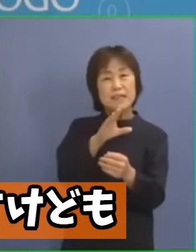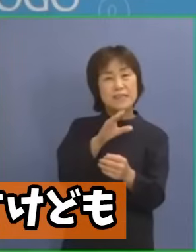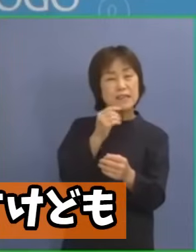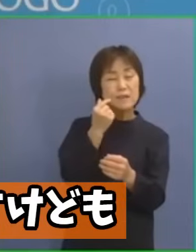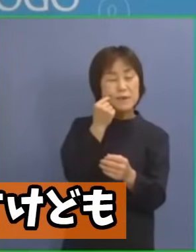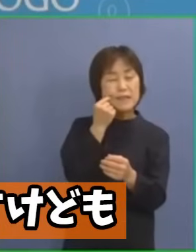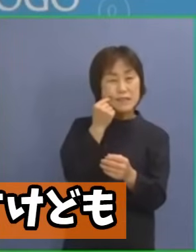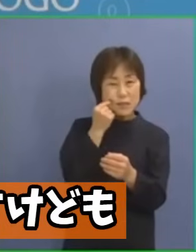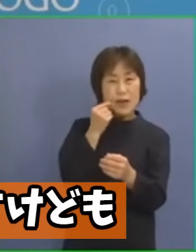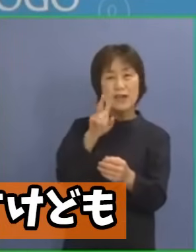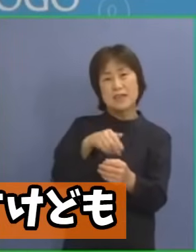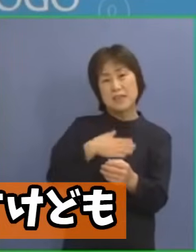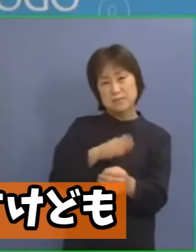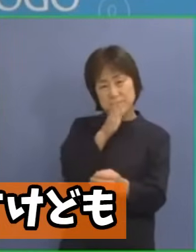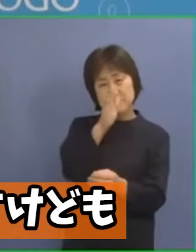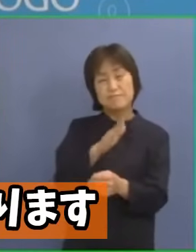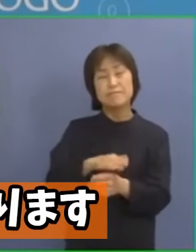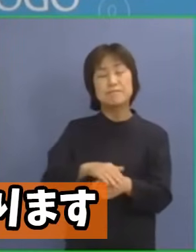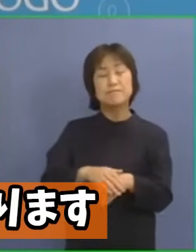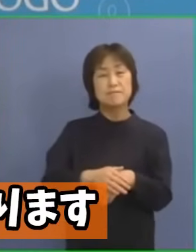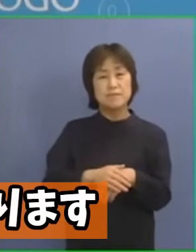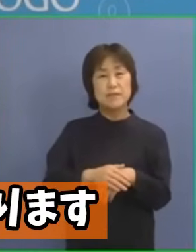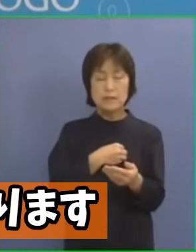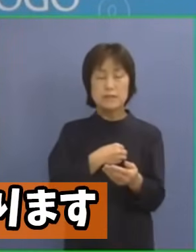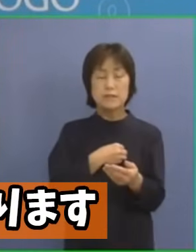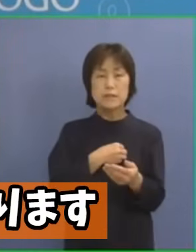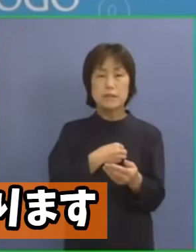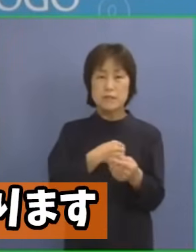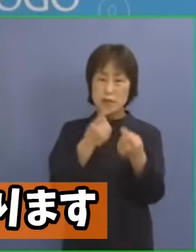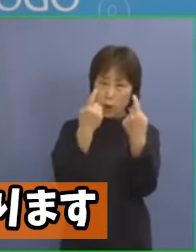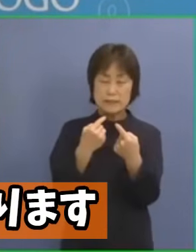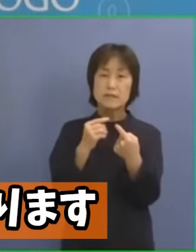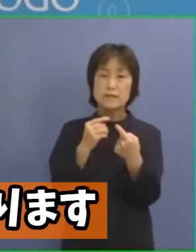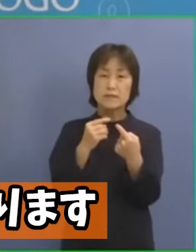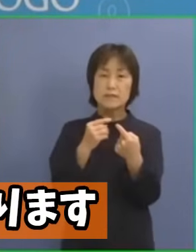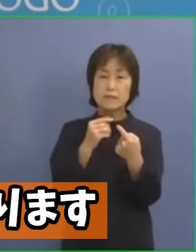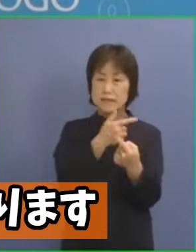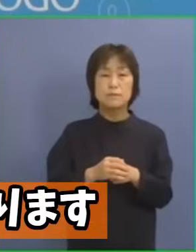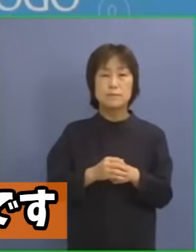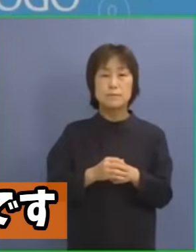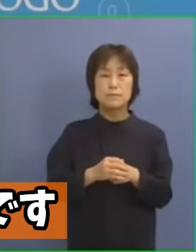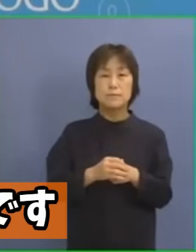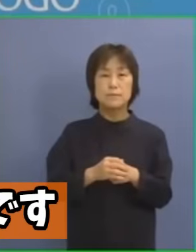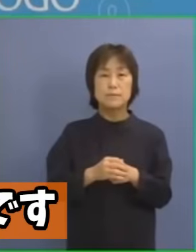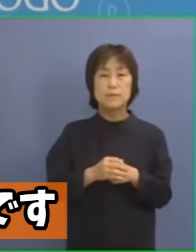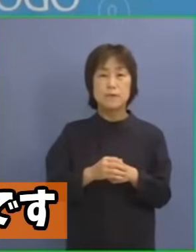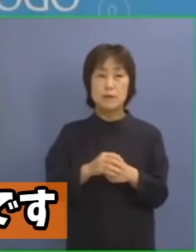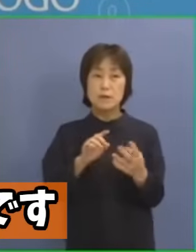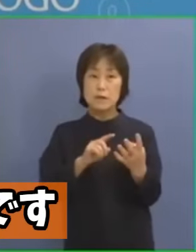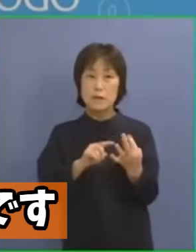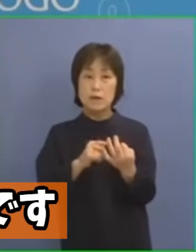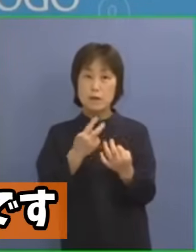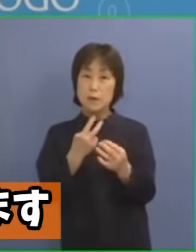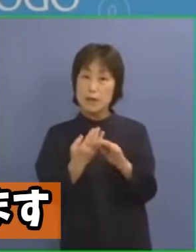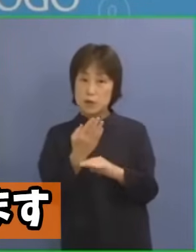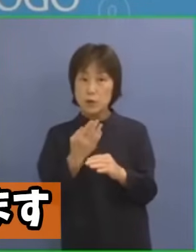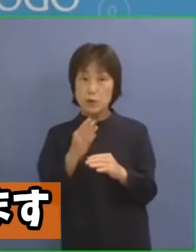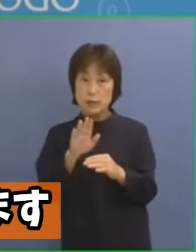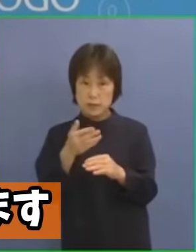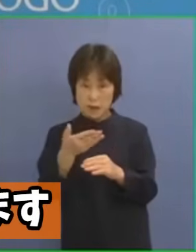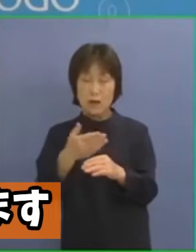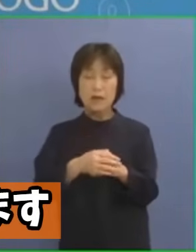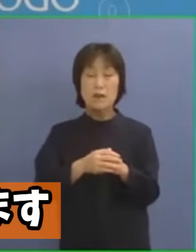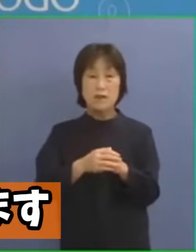はご理解いただきたいなと思いますけども、まあ、職員個人であったりとか等々になりますね。 複数の方ということになるんですか？ そ